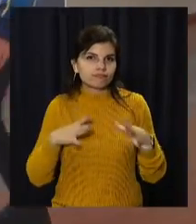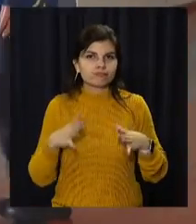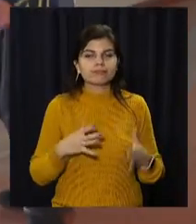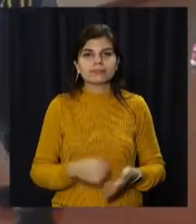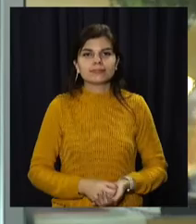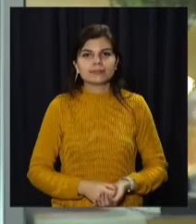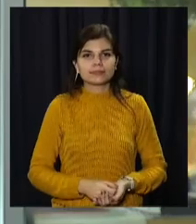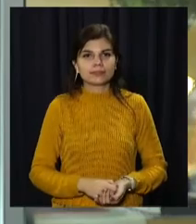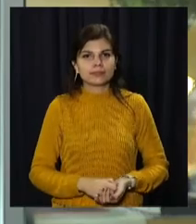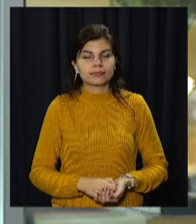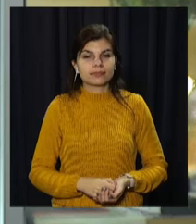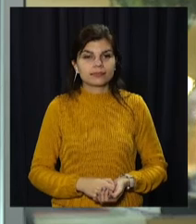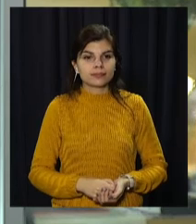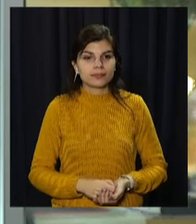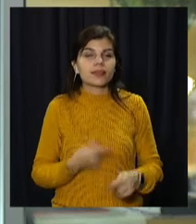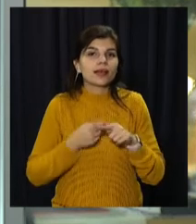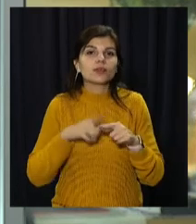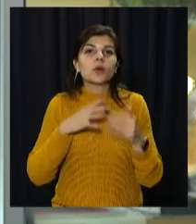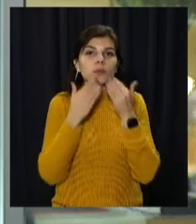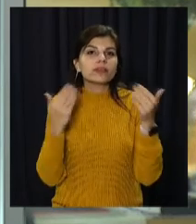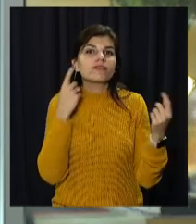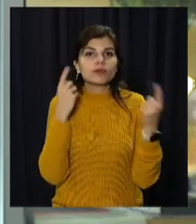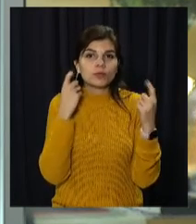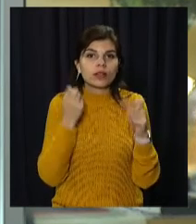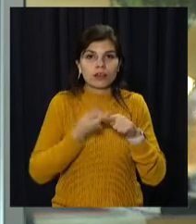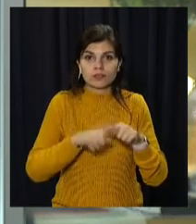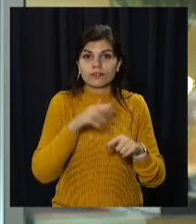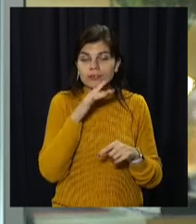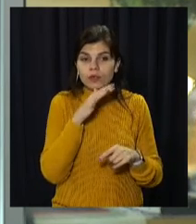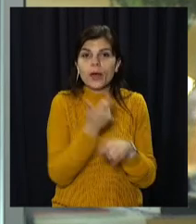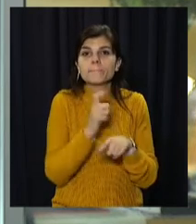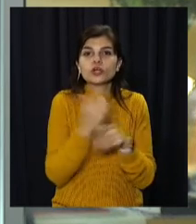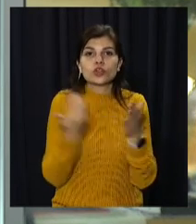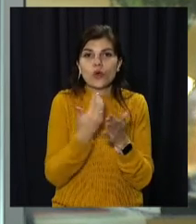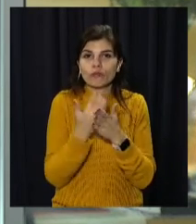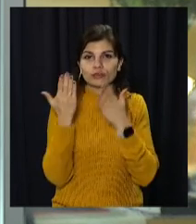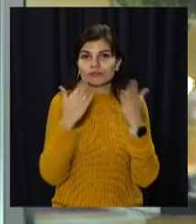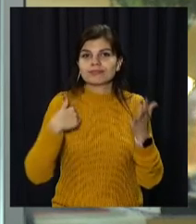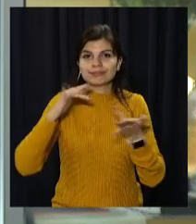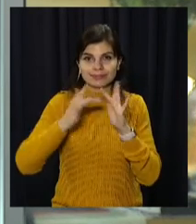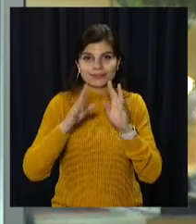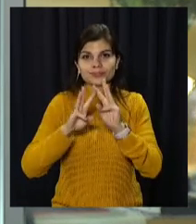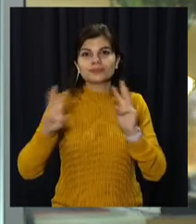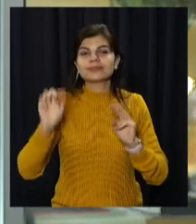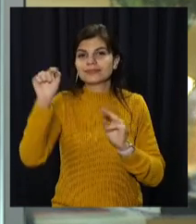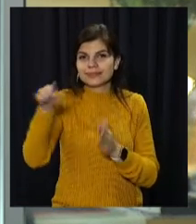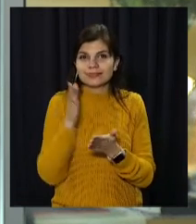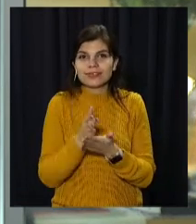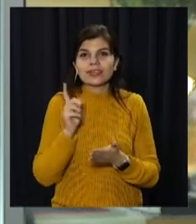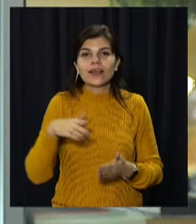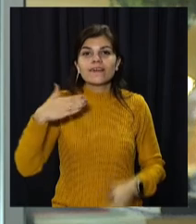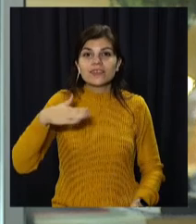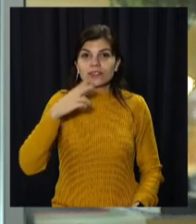«Відкритий». Це була остання інформація на цю годину. Більше новин на нашому сайті opentv.media.